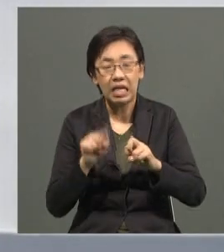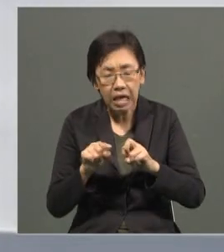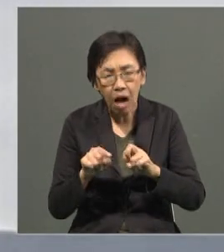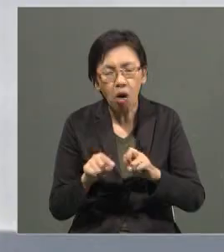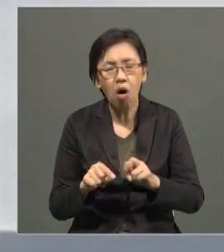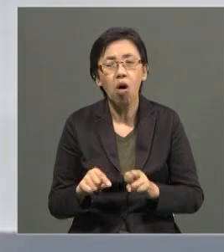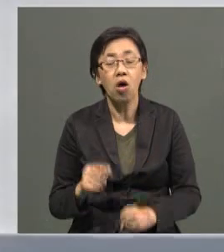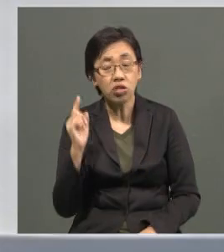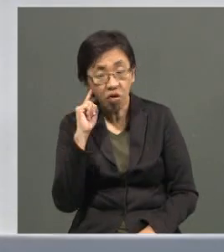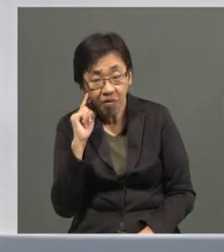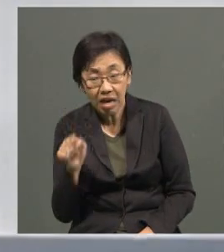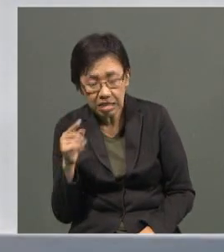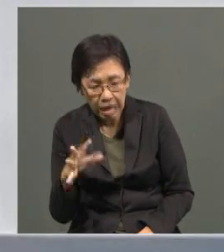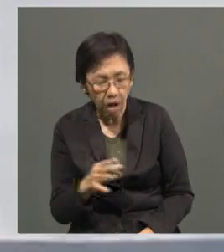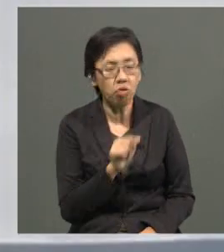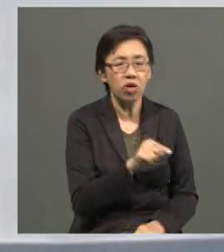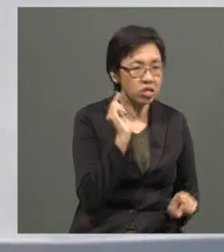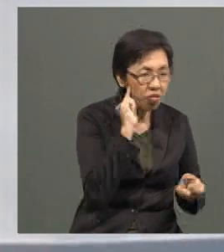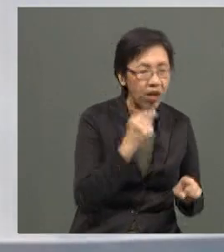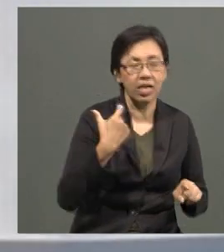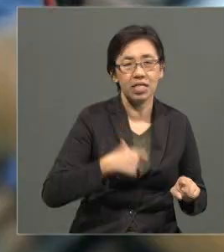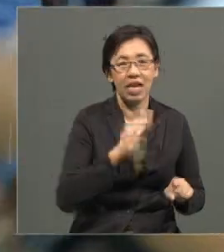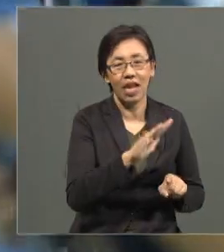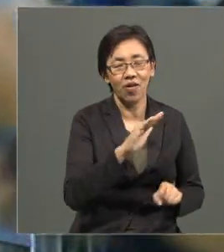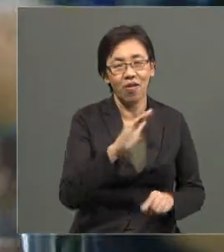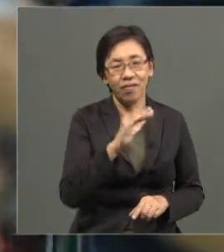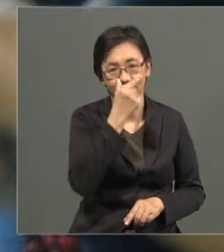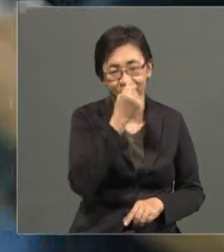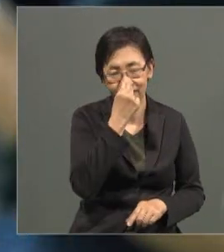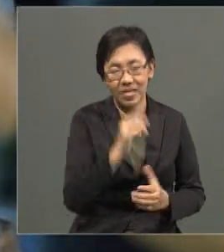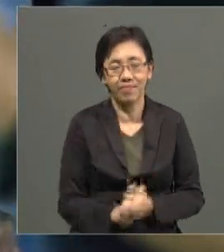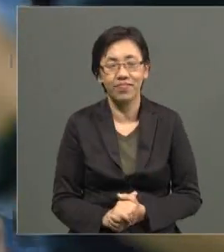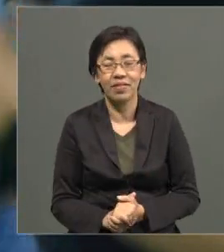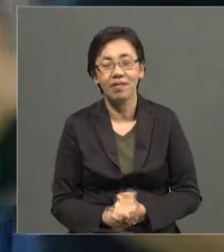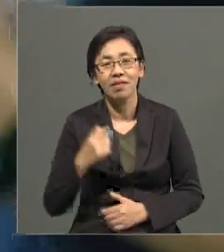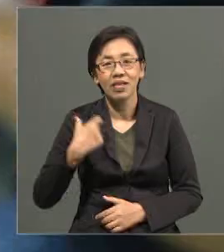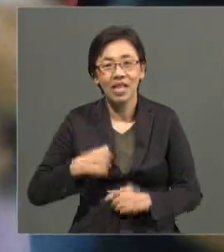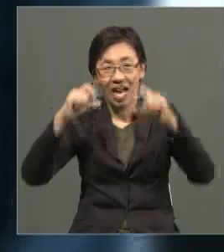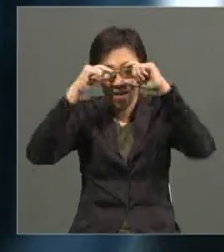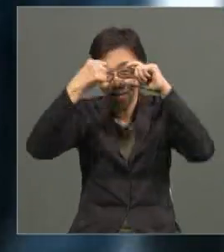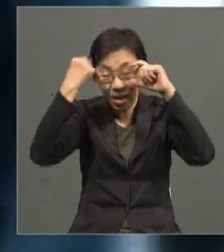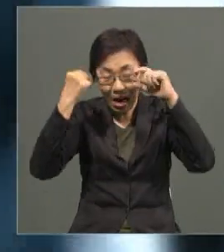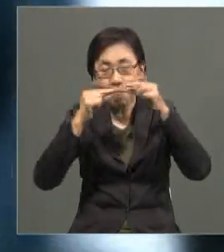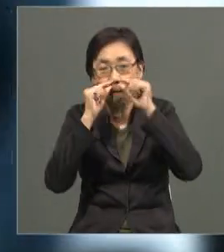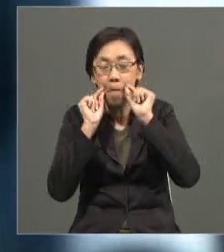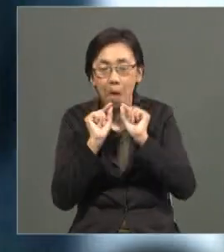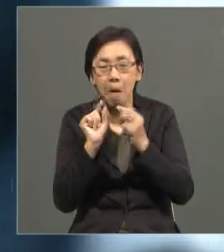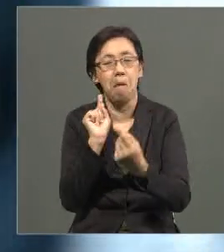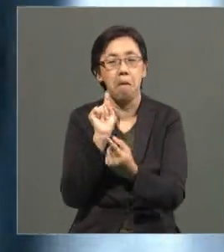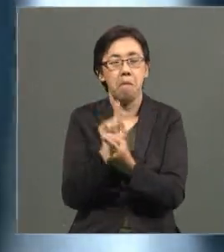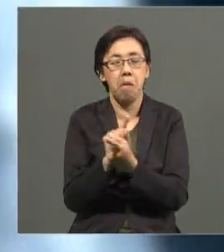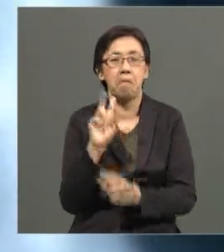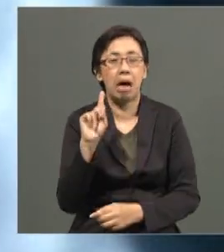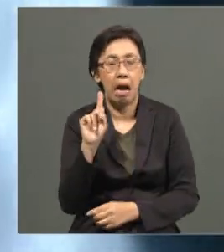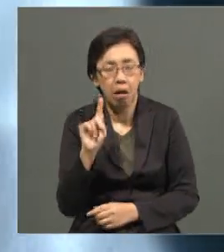ธรรมก็ต้องฟังทั้ง 2ฝั่งอันเนี้ยมาจากเมื่อวานนี้ที่ทนายสายหยุดเพ็งบุญชูทนายความของทนายตั้มเนี่ยได้เจอนักข่าวนักข่าวก็ถาม